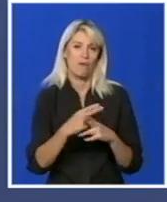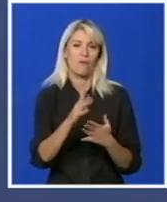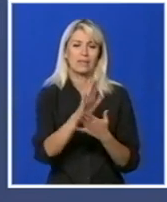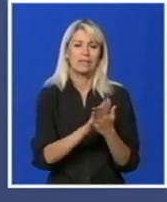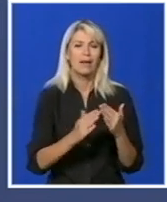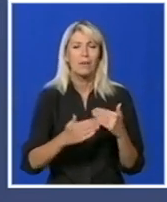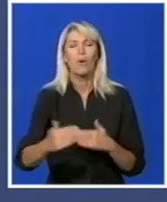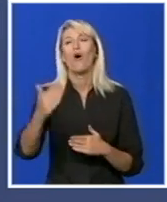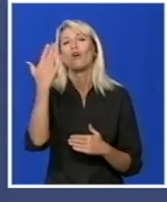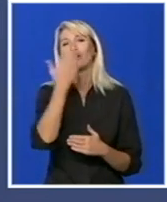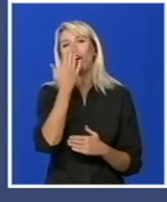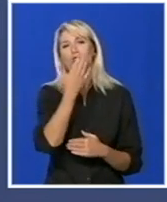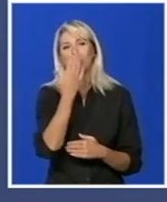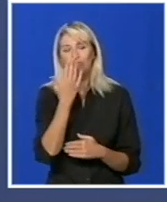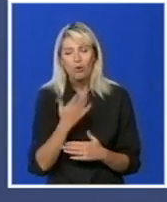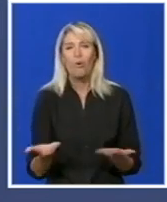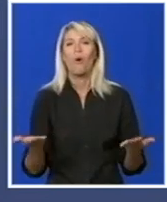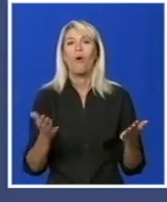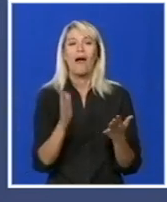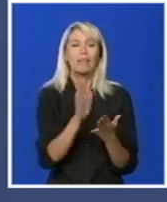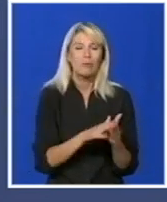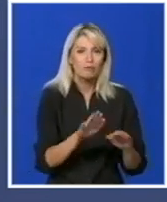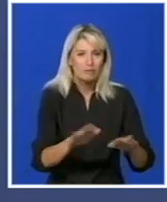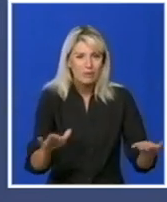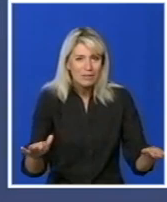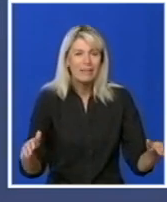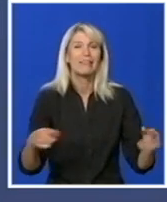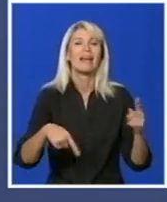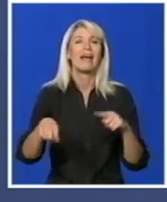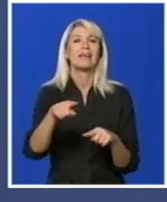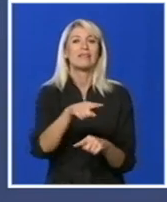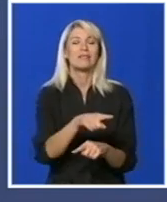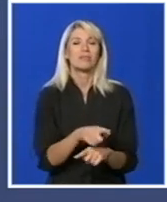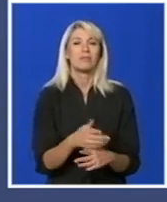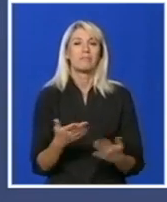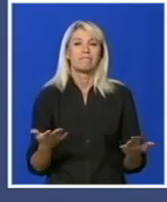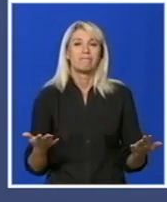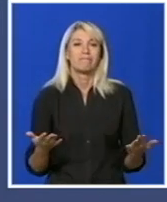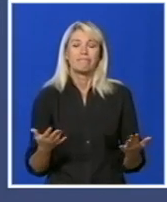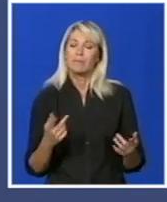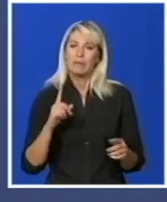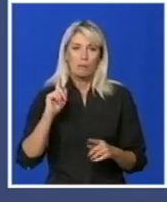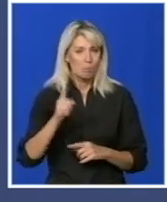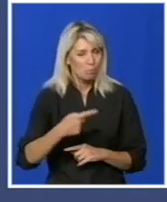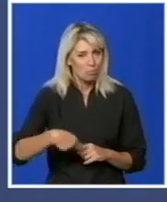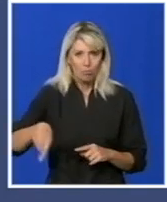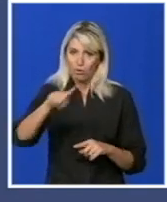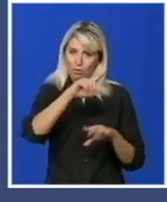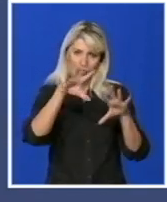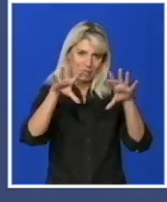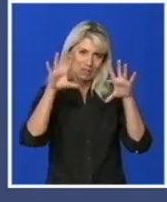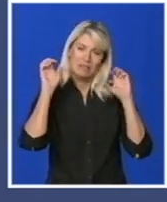da krenemo sa školskom godinom, da krenemo sa decom, da moramo da shvatimo da nam